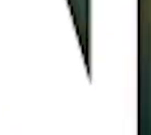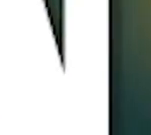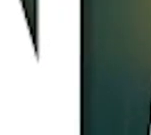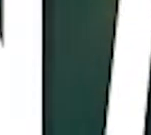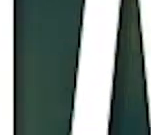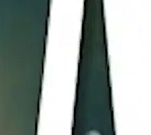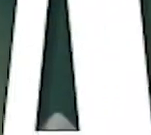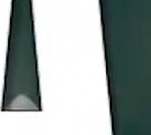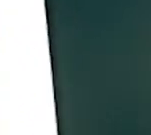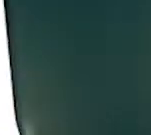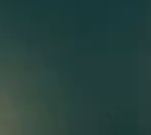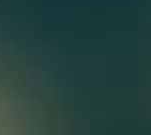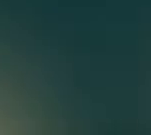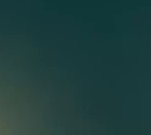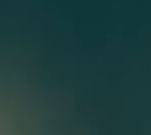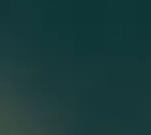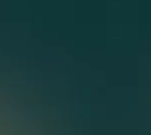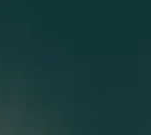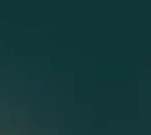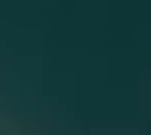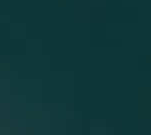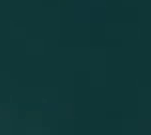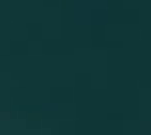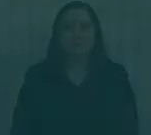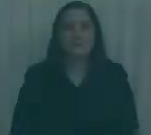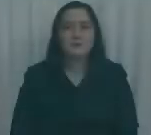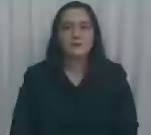by Pastor Gil Lorena.